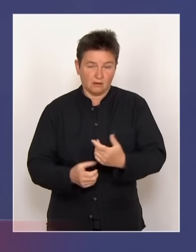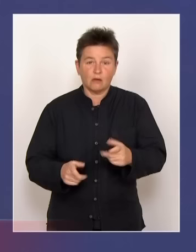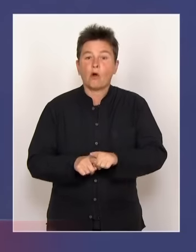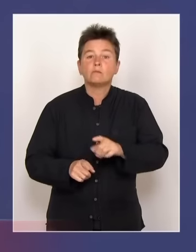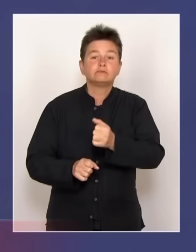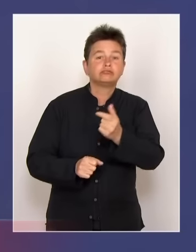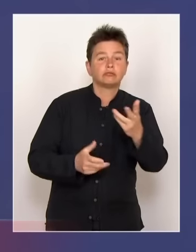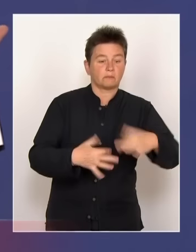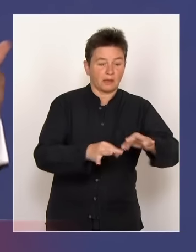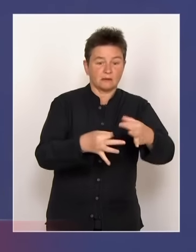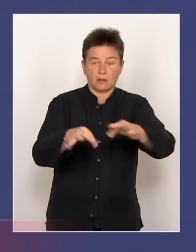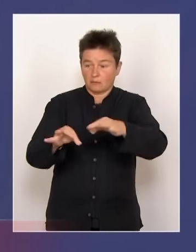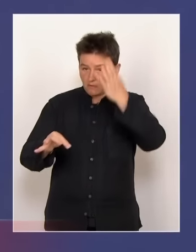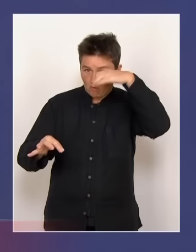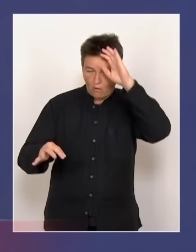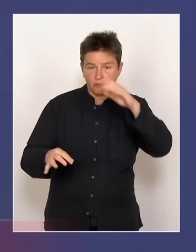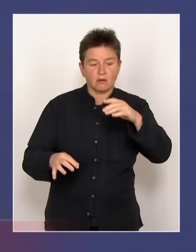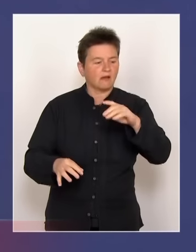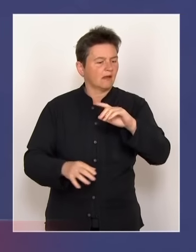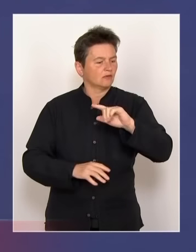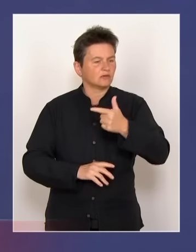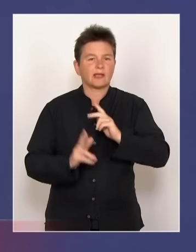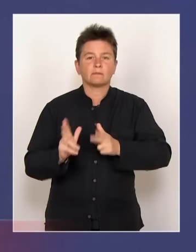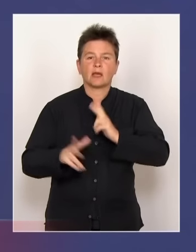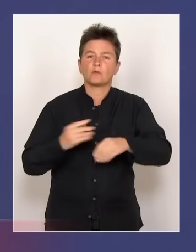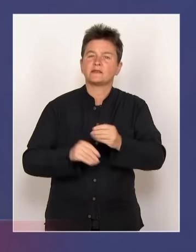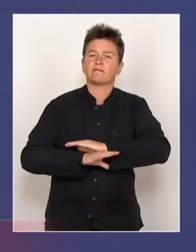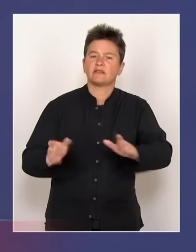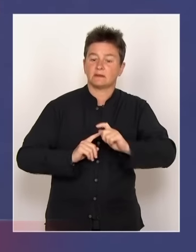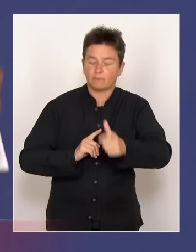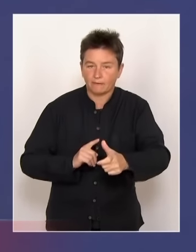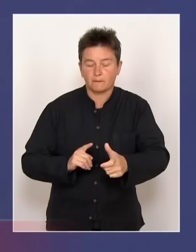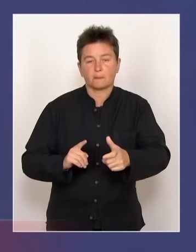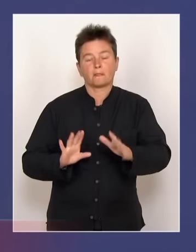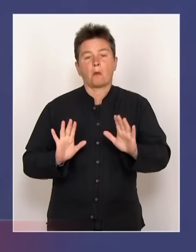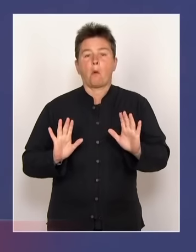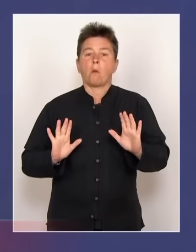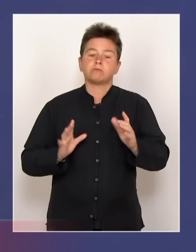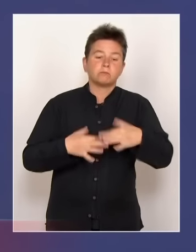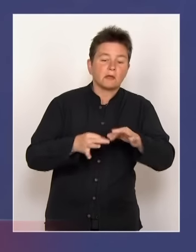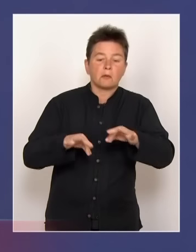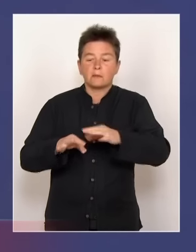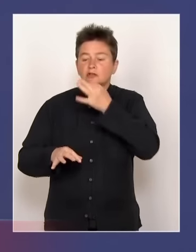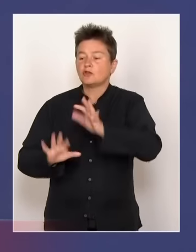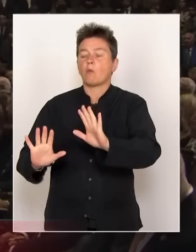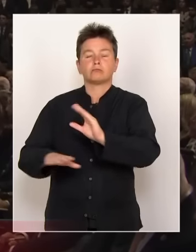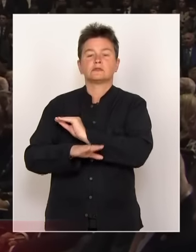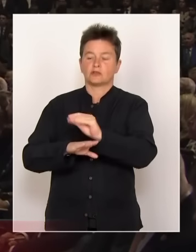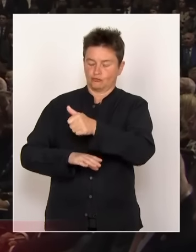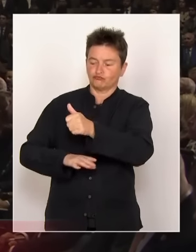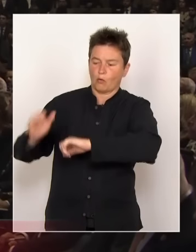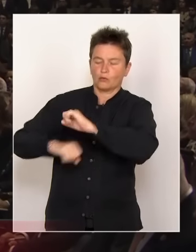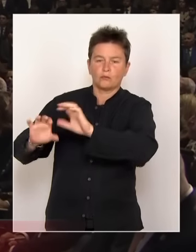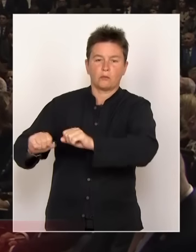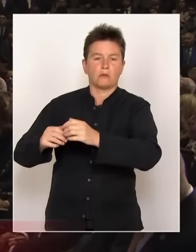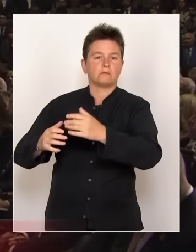européens avaient accepté, dès la fin de la Deuxième Guerre mondiale, on l'avait souvent imposé, de déléguer leur sécurité à d'autres parce que